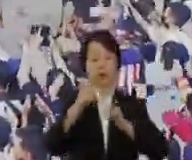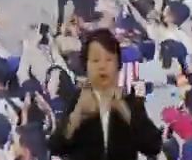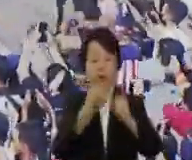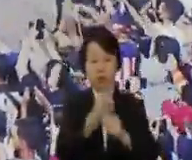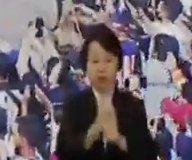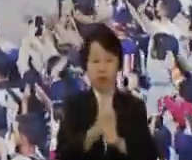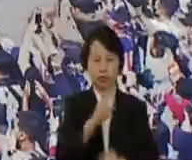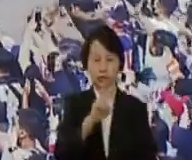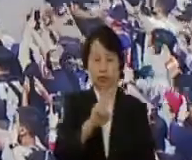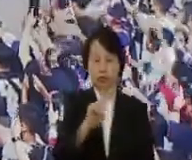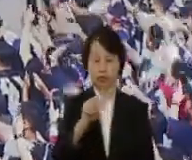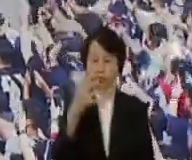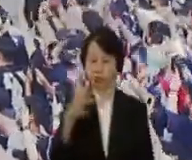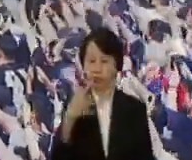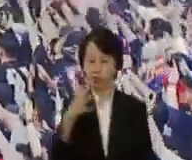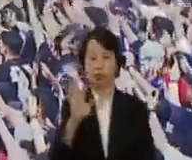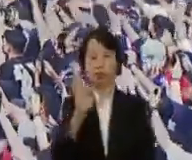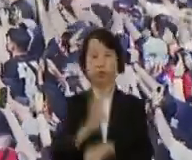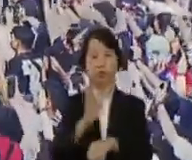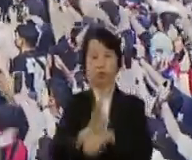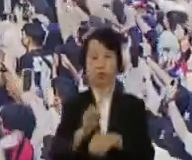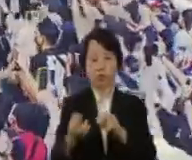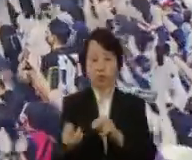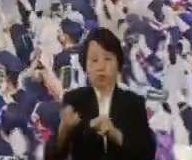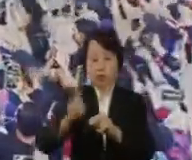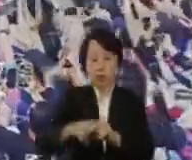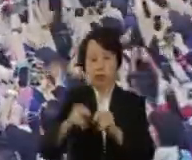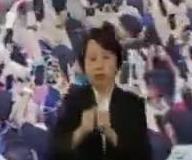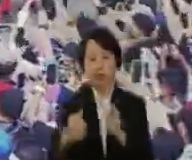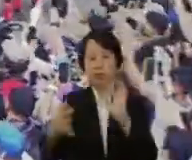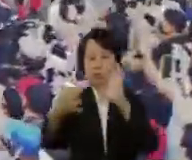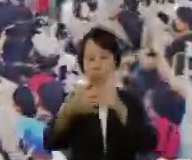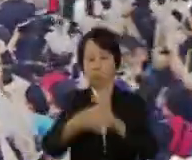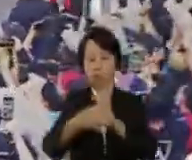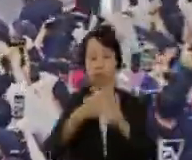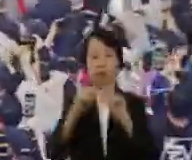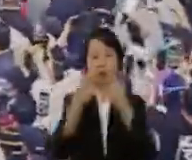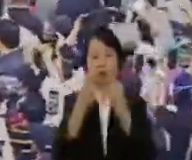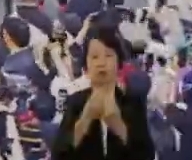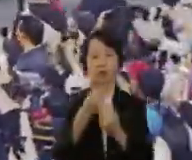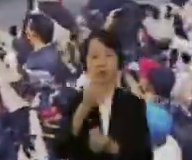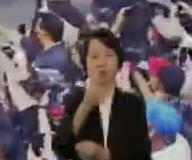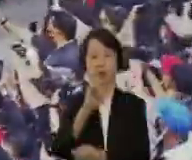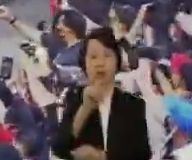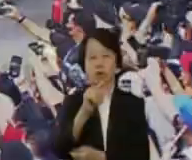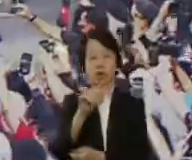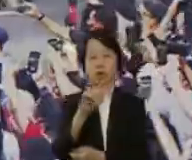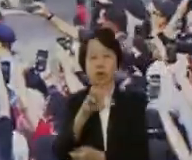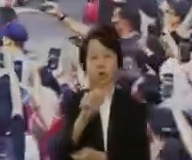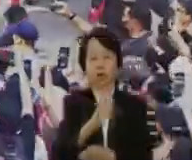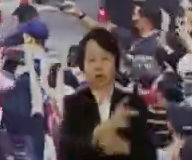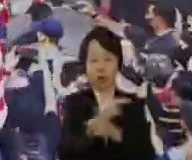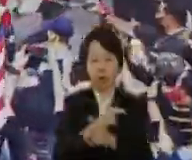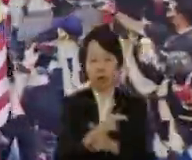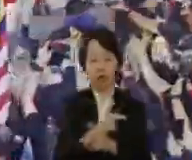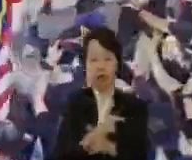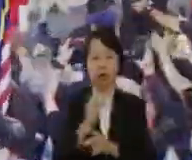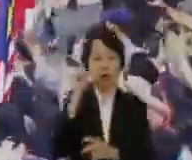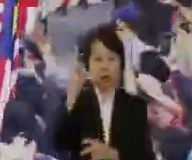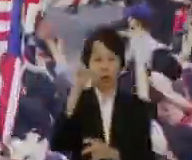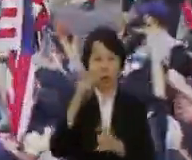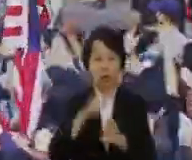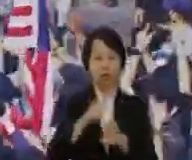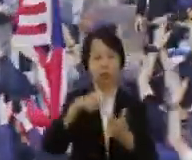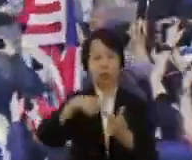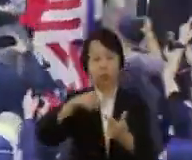tahun 2015, fungsinya diperluas dengan penggabungan kumpulan regalia seperti pengawal tombak, peniup